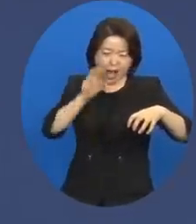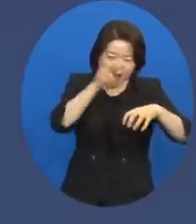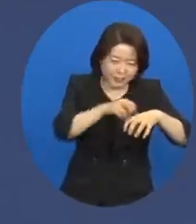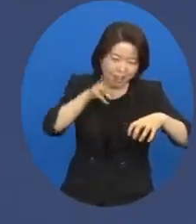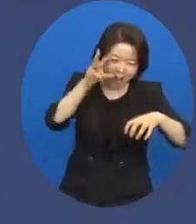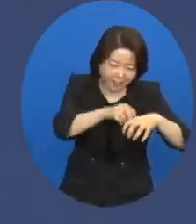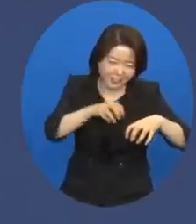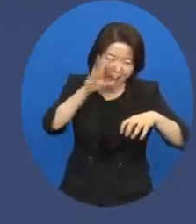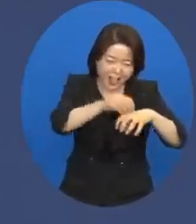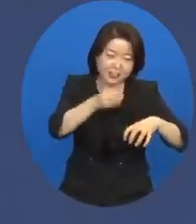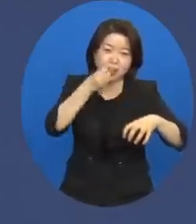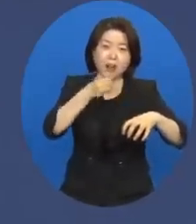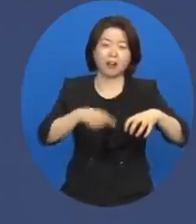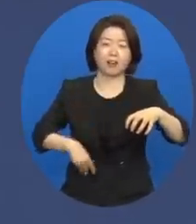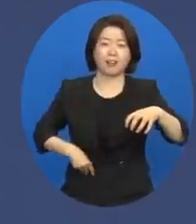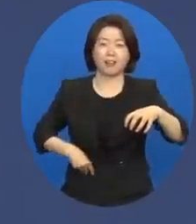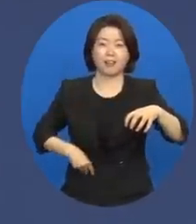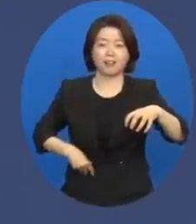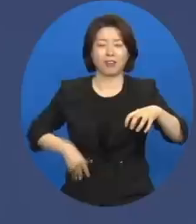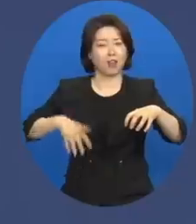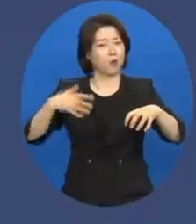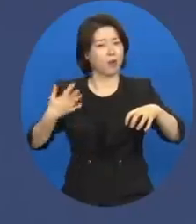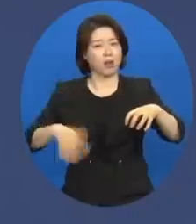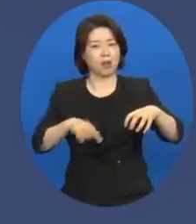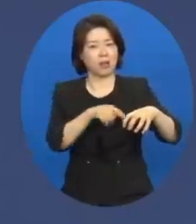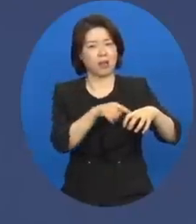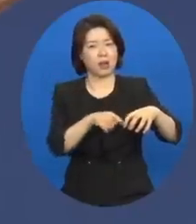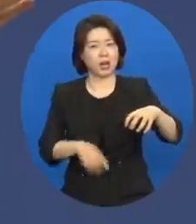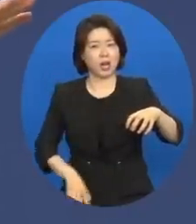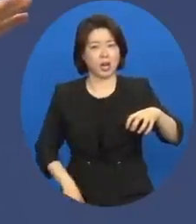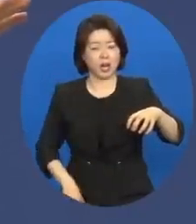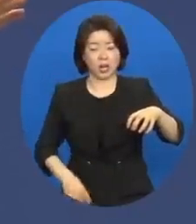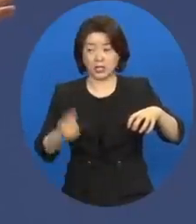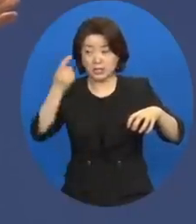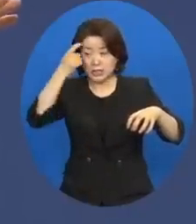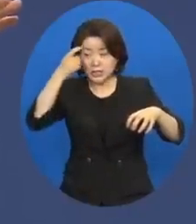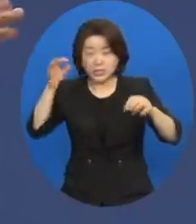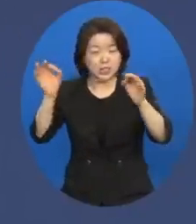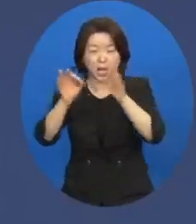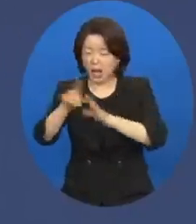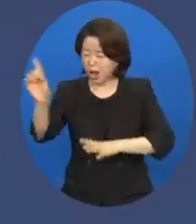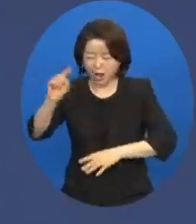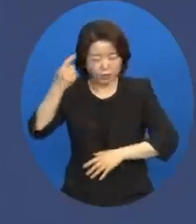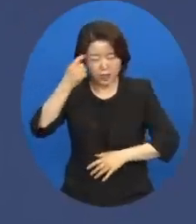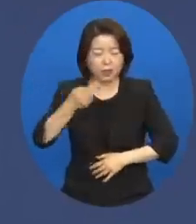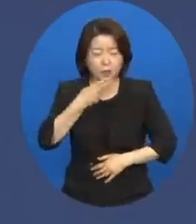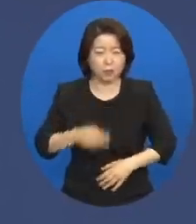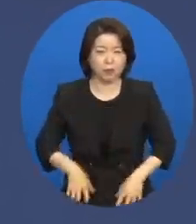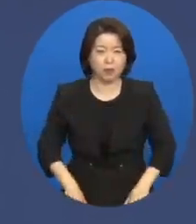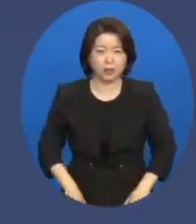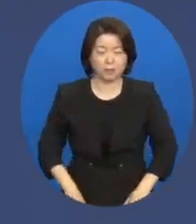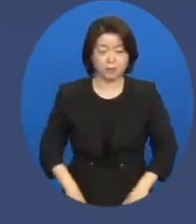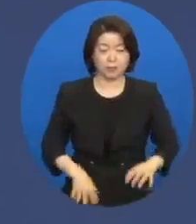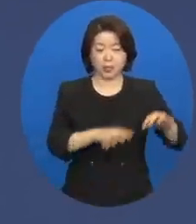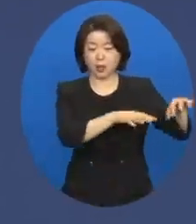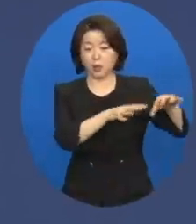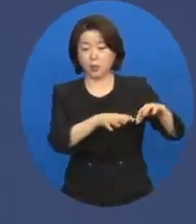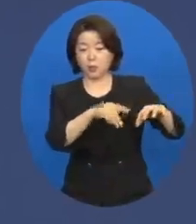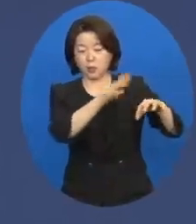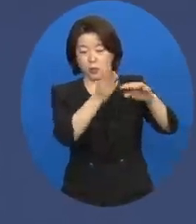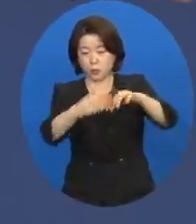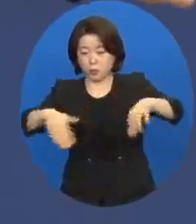고기를 그냥 막 뜯어먹는데 와 뭐 아무것도 더 생각날 이유가 없죠. 그리고 폭포 소리가